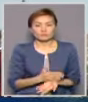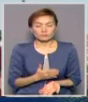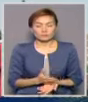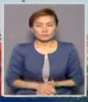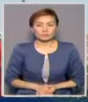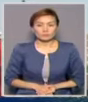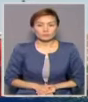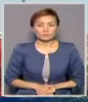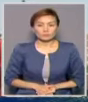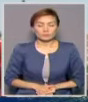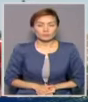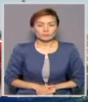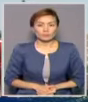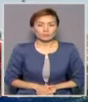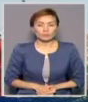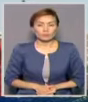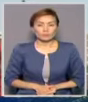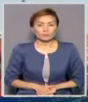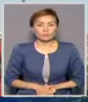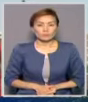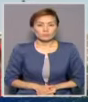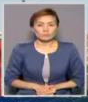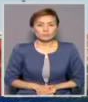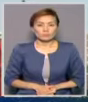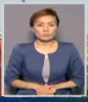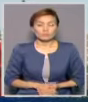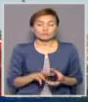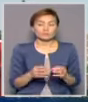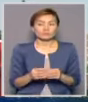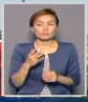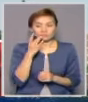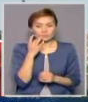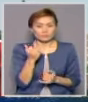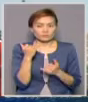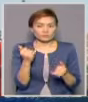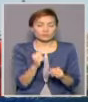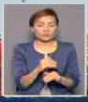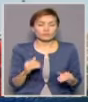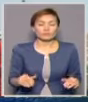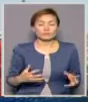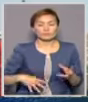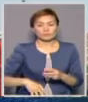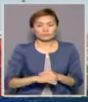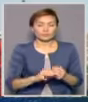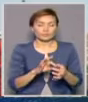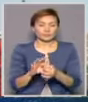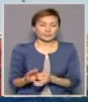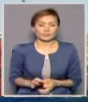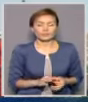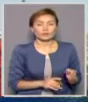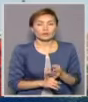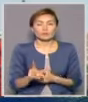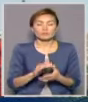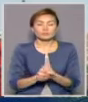үрметтің өлі сыйламай тірі баймайды деген тірі адамның бір-біріне деген үрметі, өліге деген құрметі міне ауызбіршілік берекеге